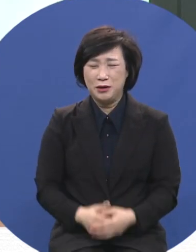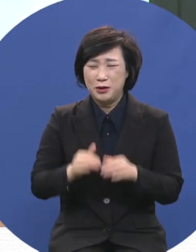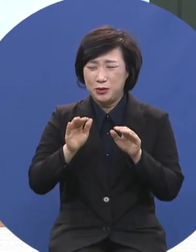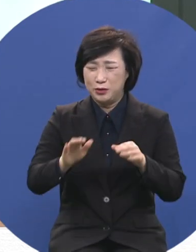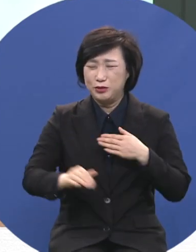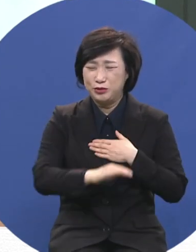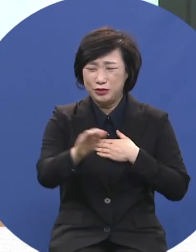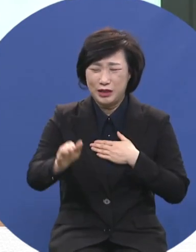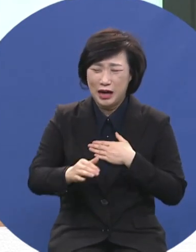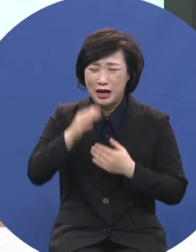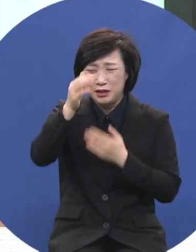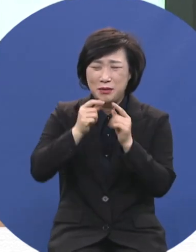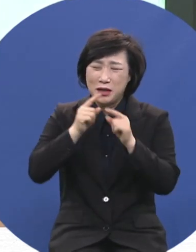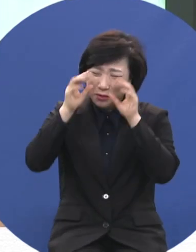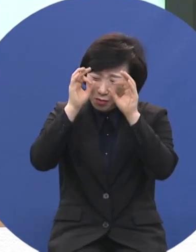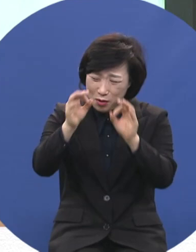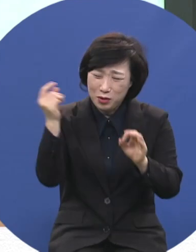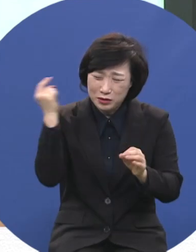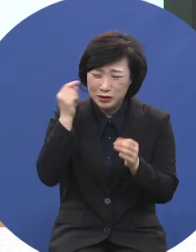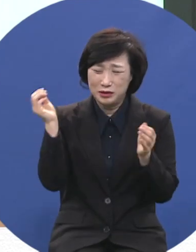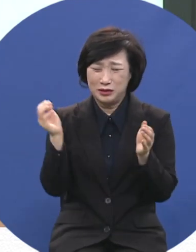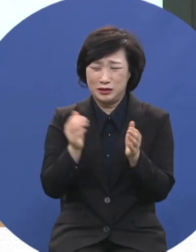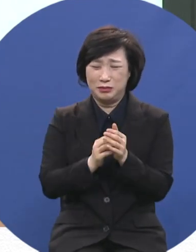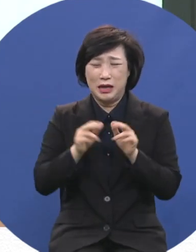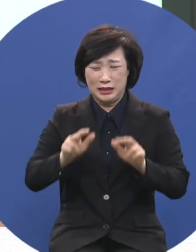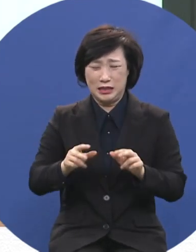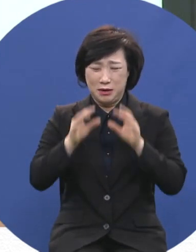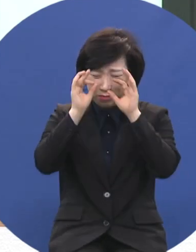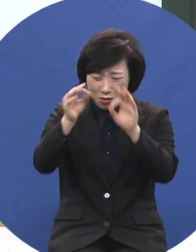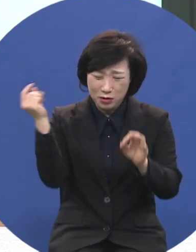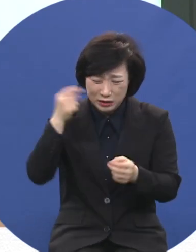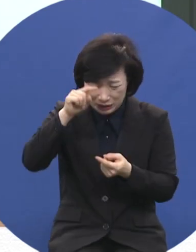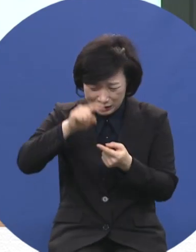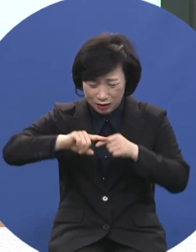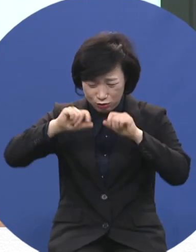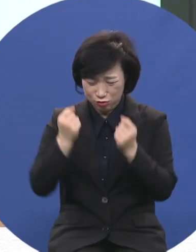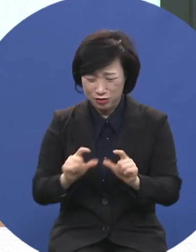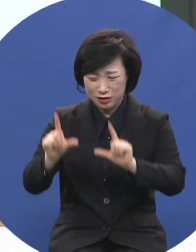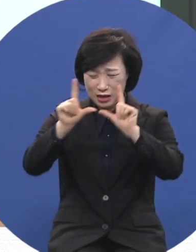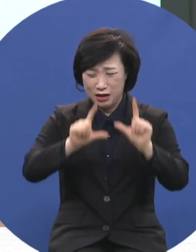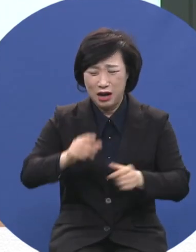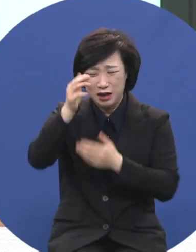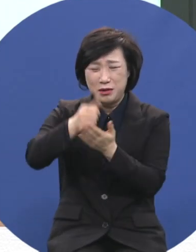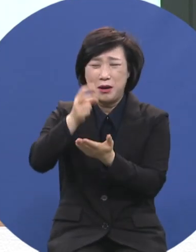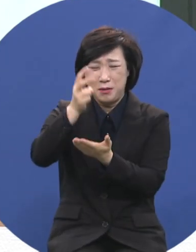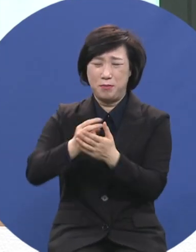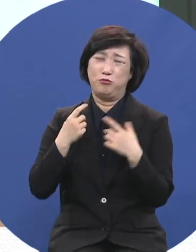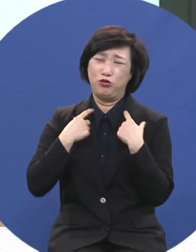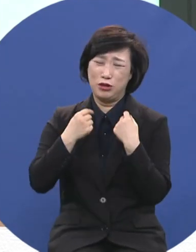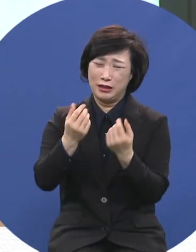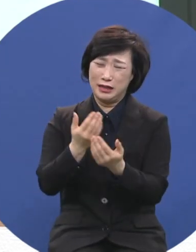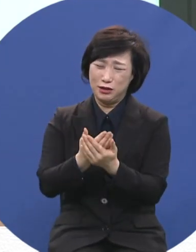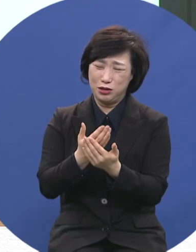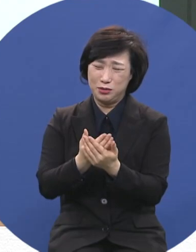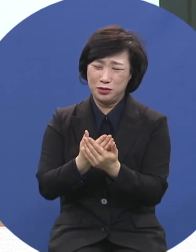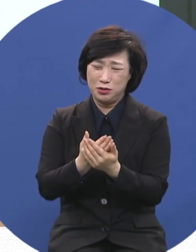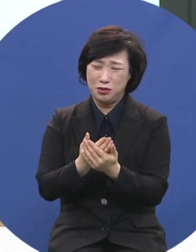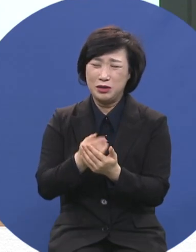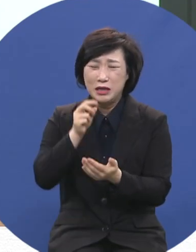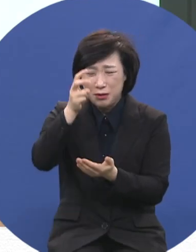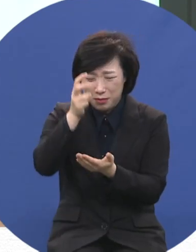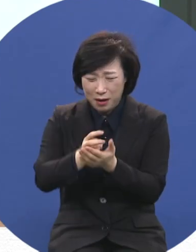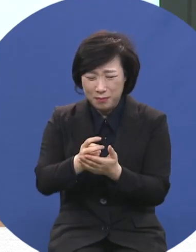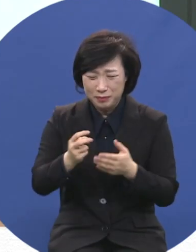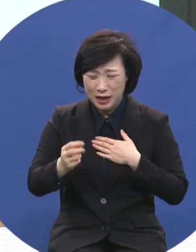오늘도 우리가 하나님 말씀을 들었습니다. 이제 들은 대로 서로 하나님과 질서를 유지하게 하시고, 그